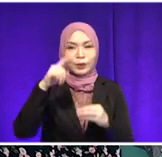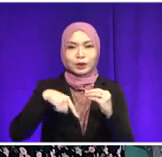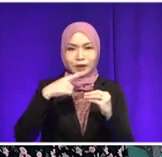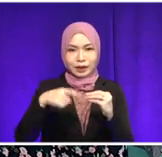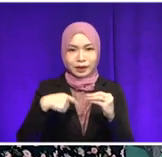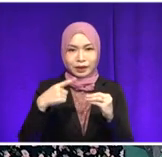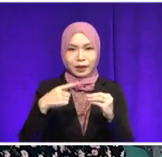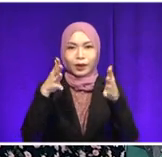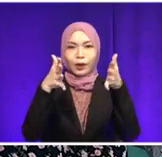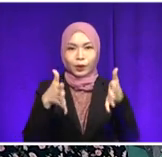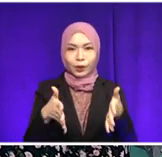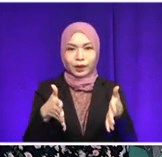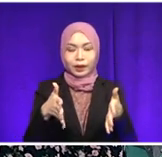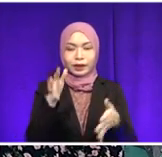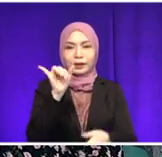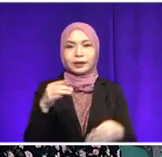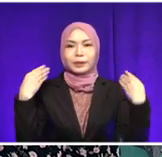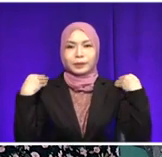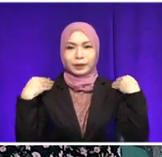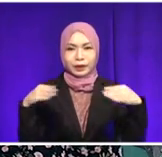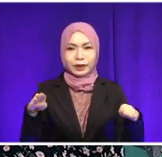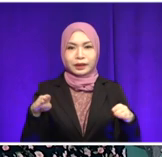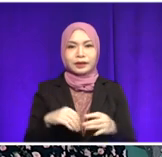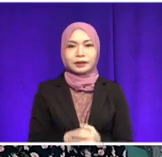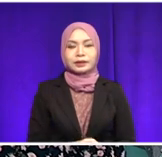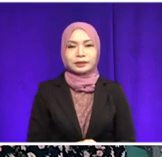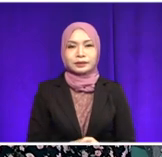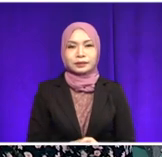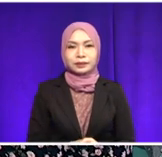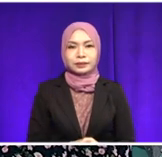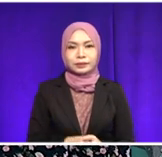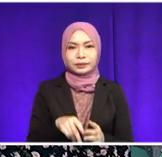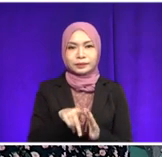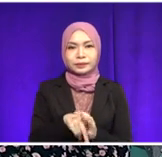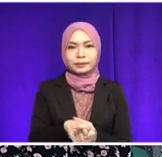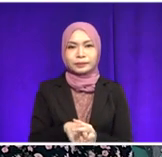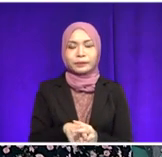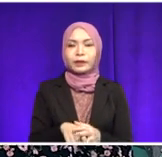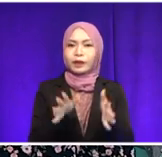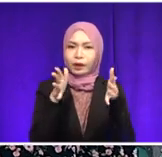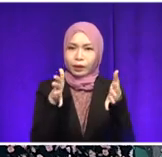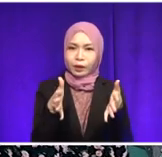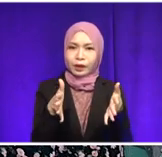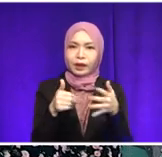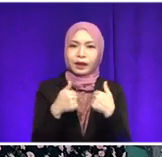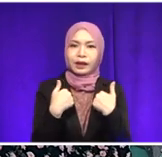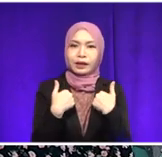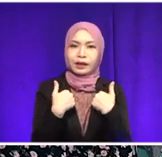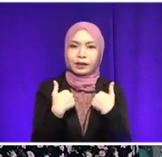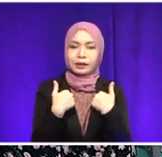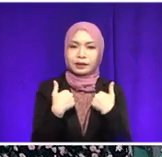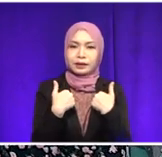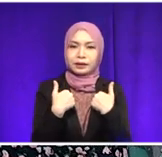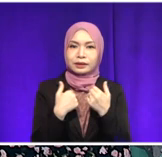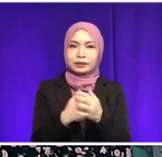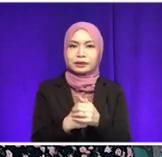memerlukan rekaan produk yang berbeda-beda juga mempunyai latar belakang yang berbeda dan juga kehendaknya yang berbeda